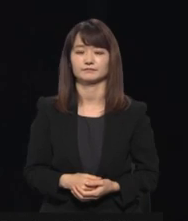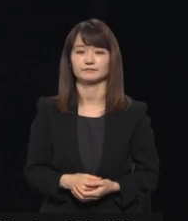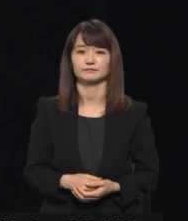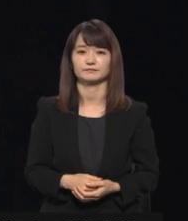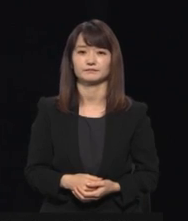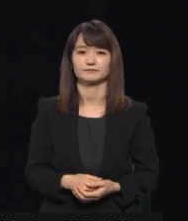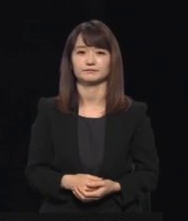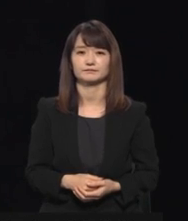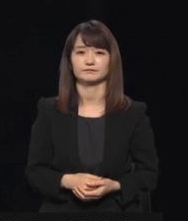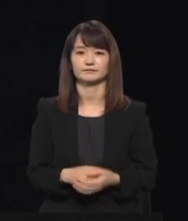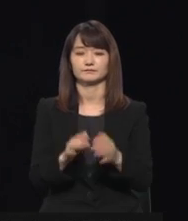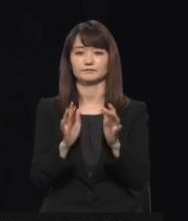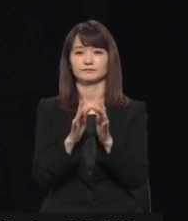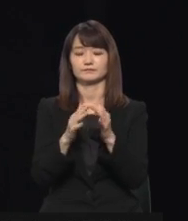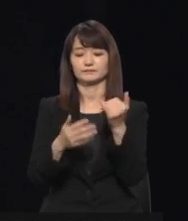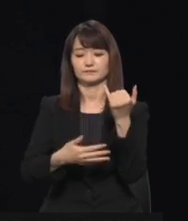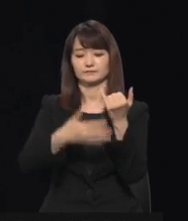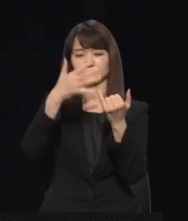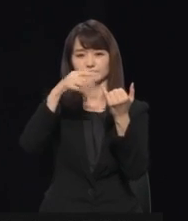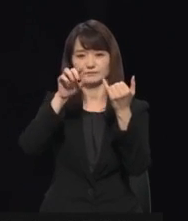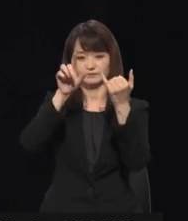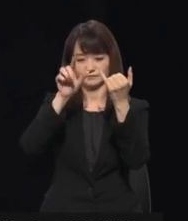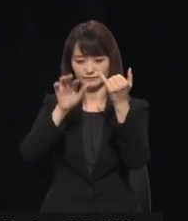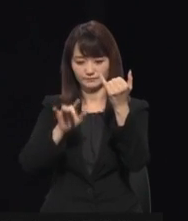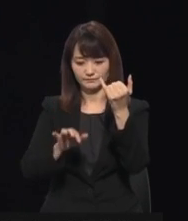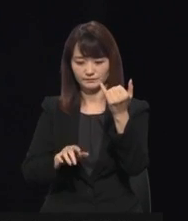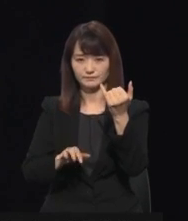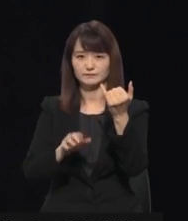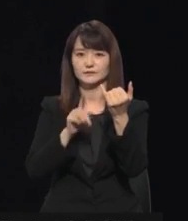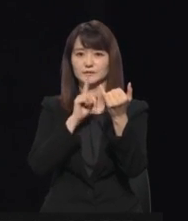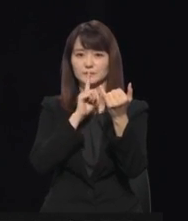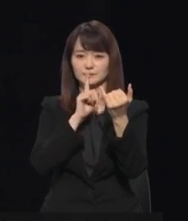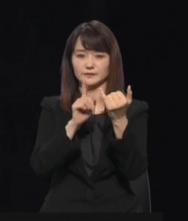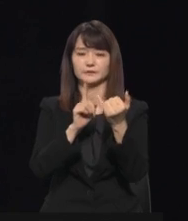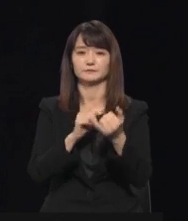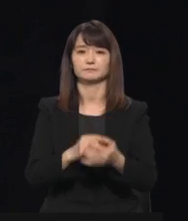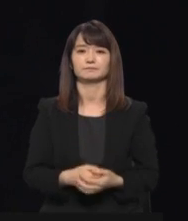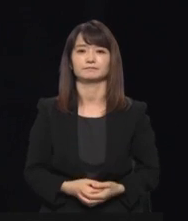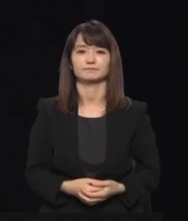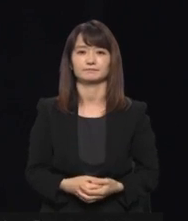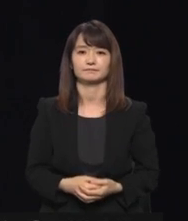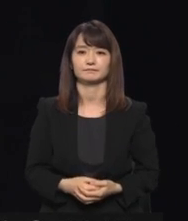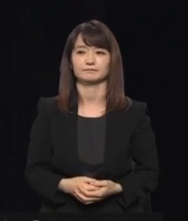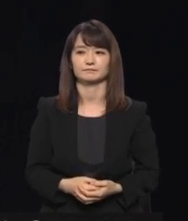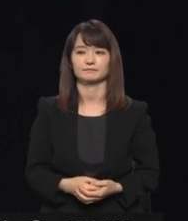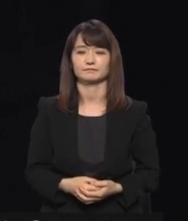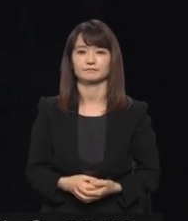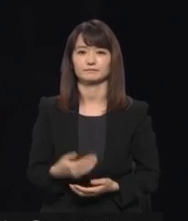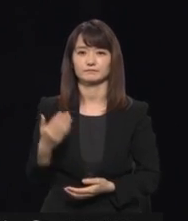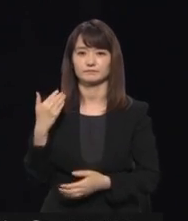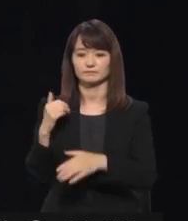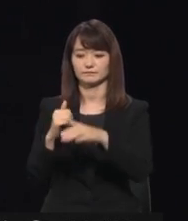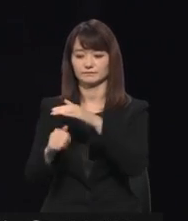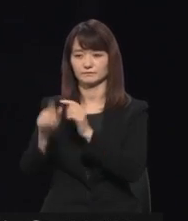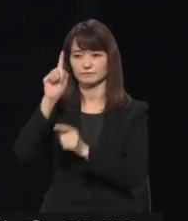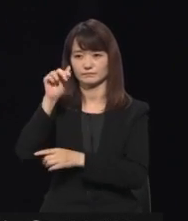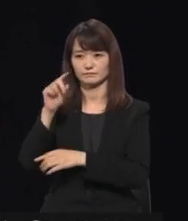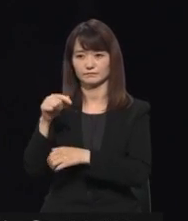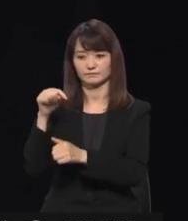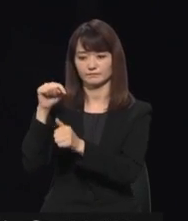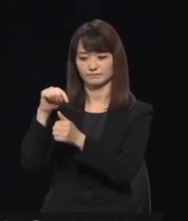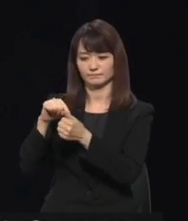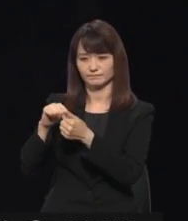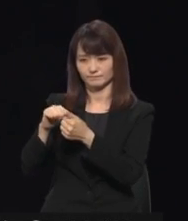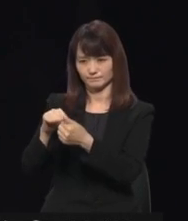제가 유튜브 책들 얘기를 좀 하도록 하겠습니다 이속 전 대표를 회 하려 했던 그 사람